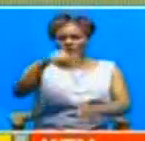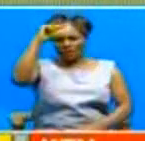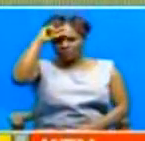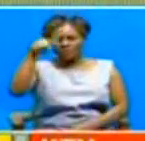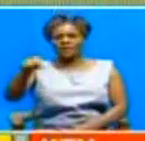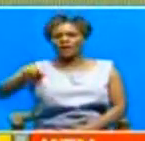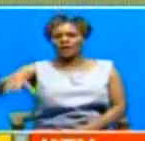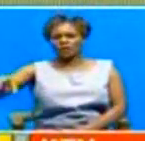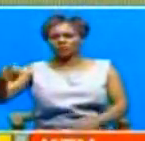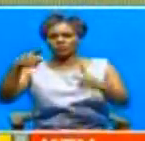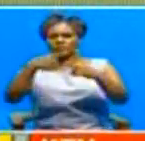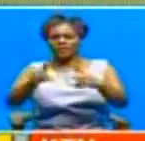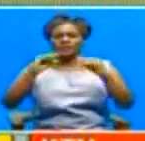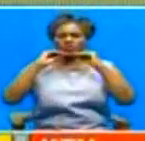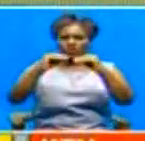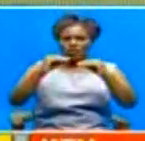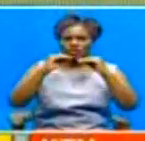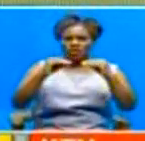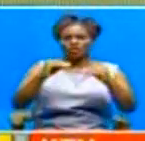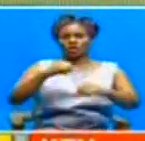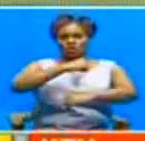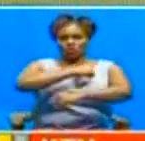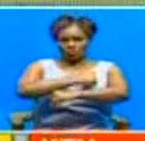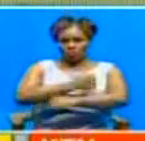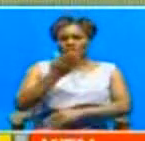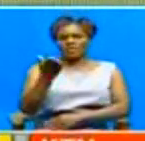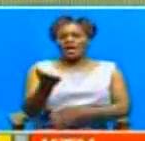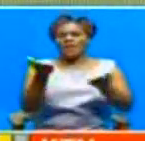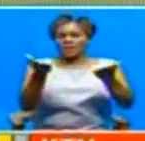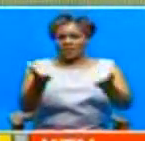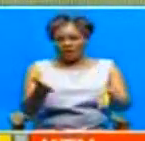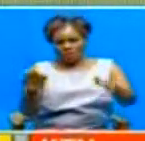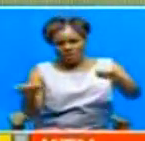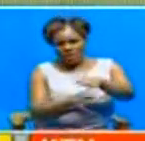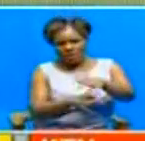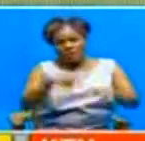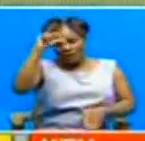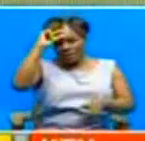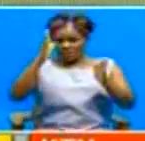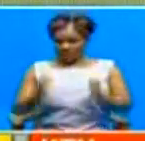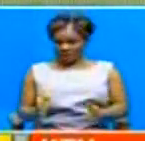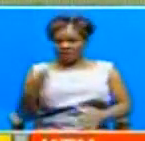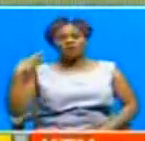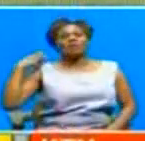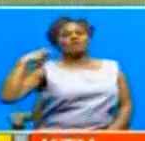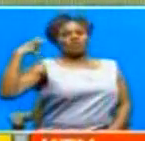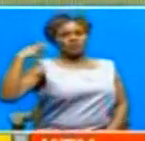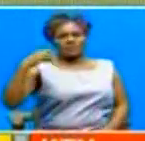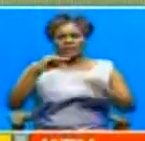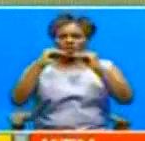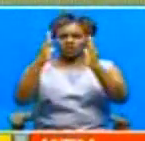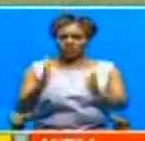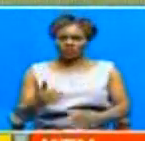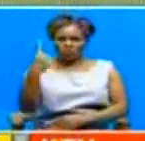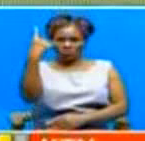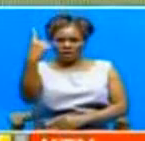katika kaunti kuanza kufunza kwenye shule za eneo hilo. Tayari naibu wa gavana wa Wajir amejitolea kufunza kwenye shule